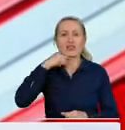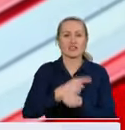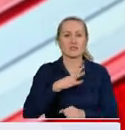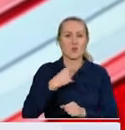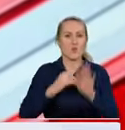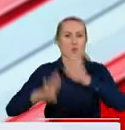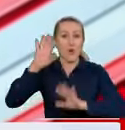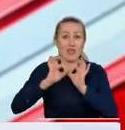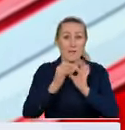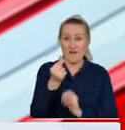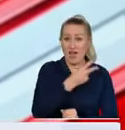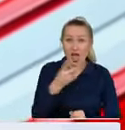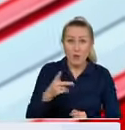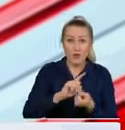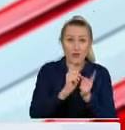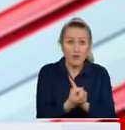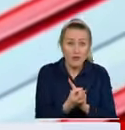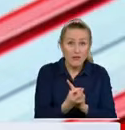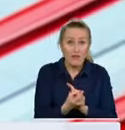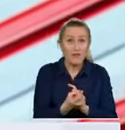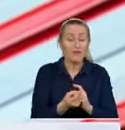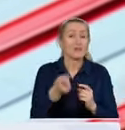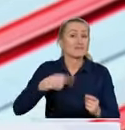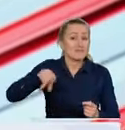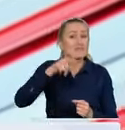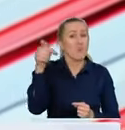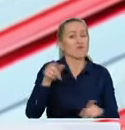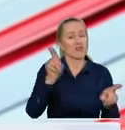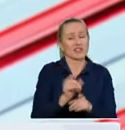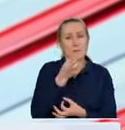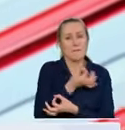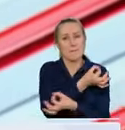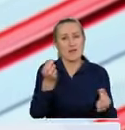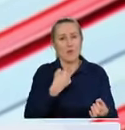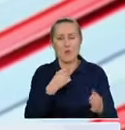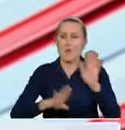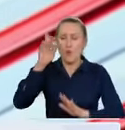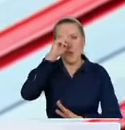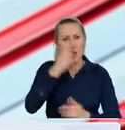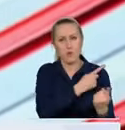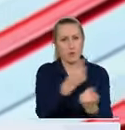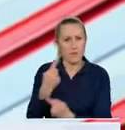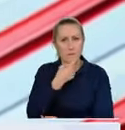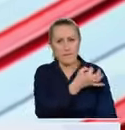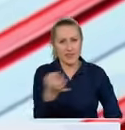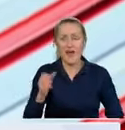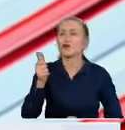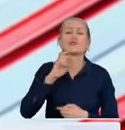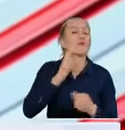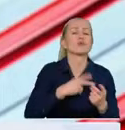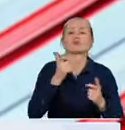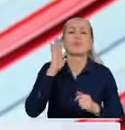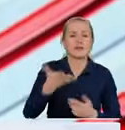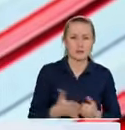być waluta zmieniona Polska na euro, też powinniśmy decydować w referendum. Co to da? Po pierwsze, na czym